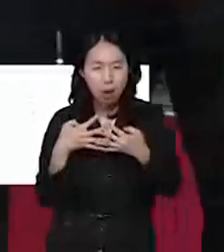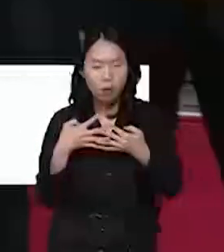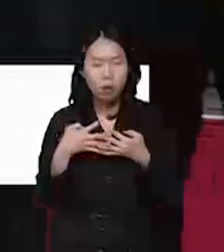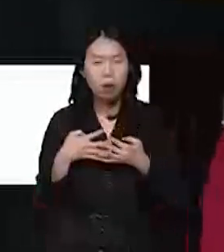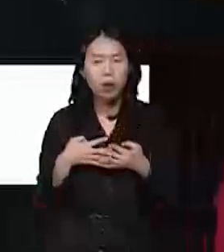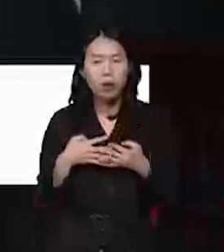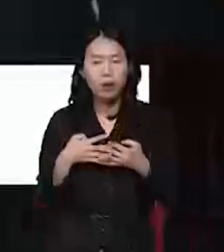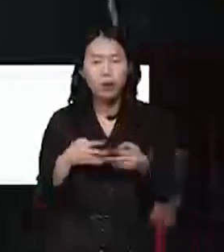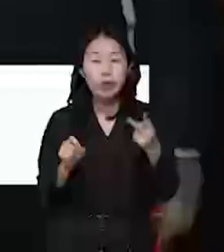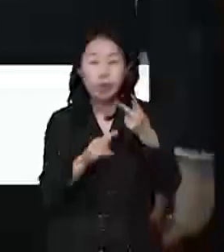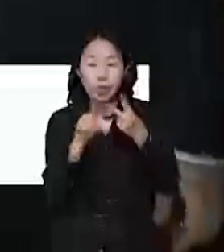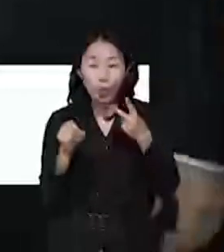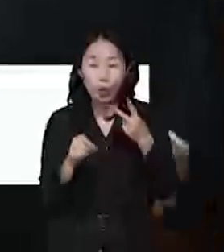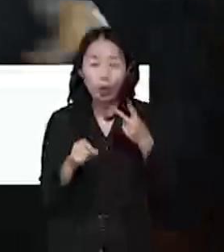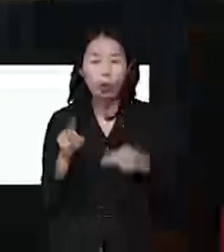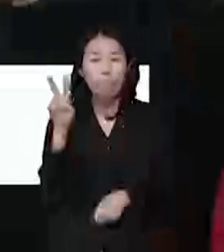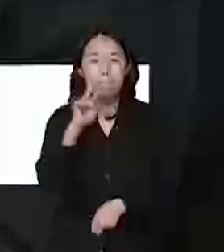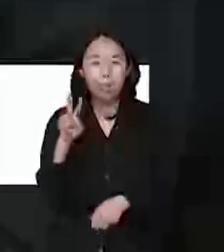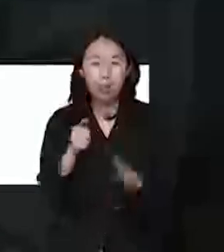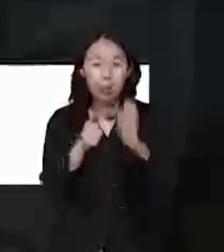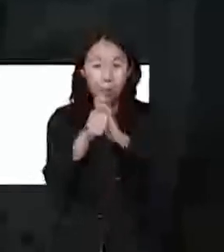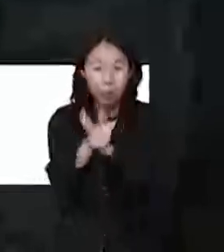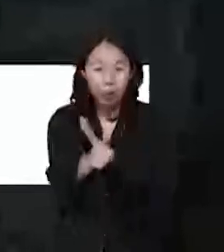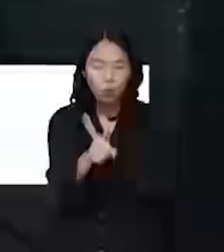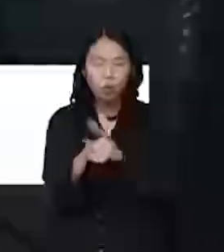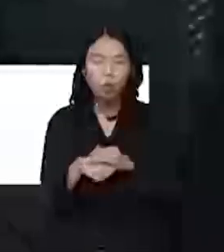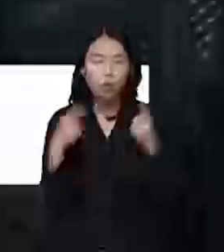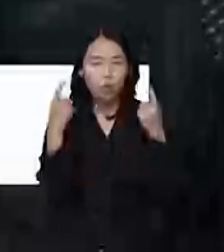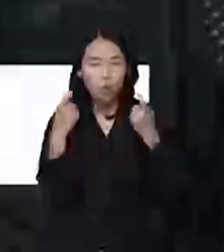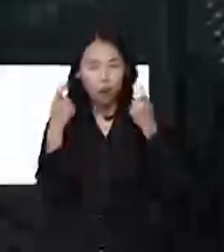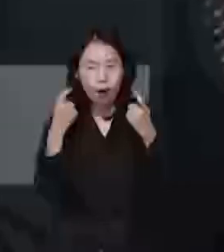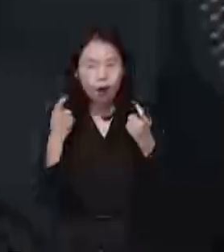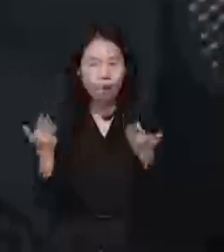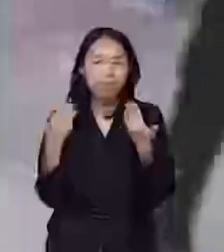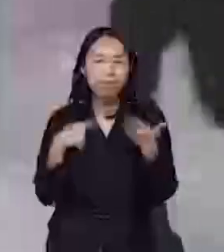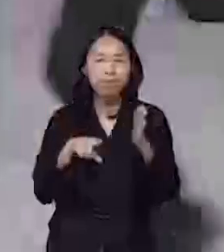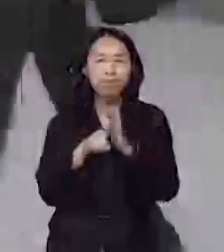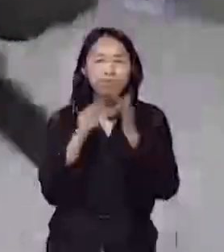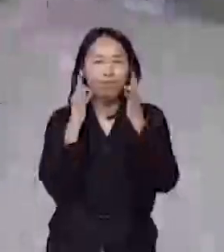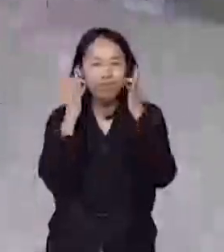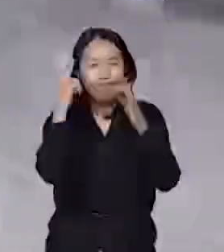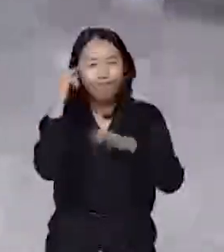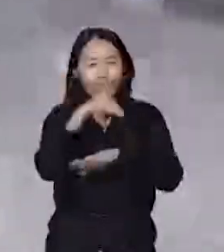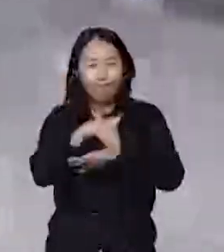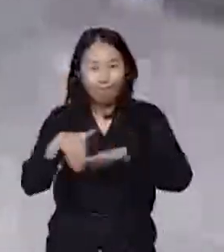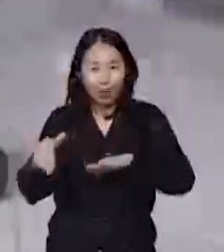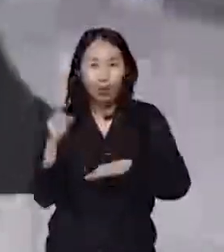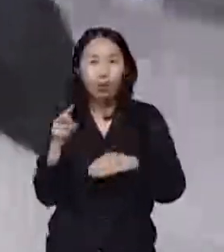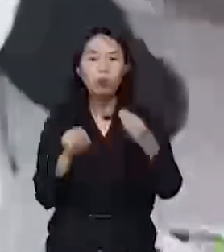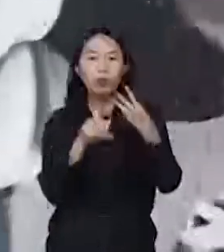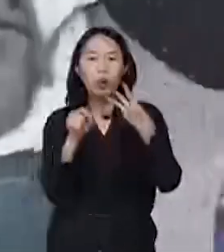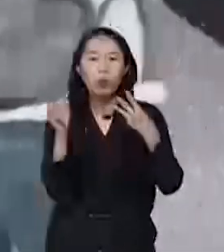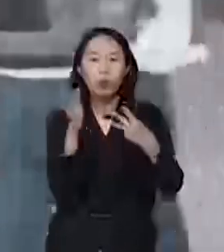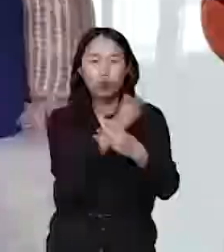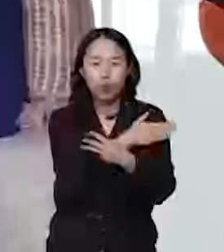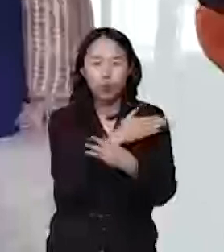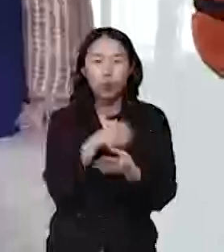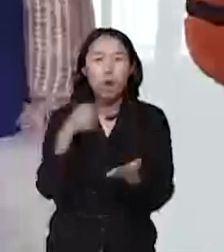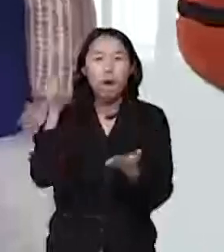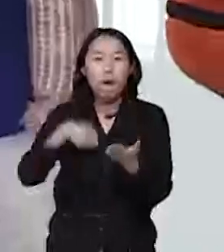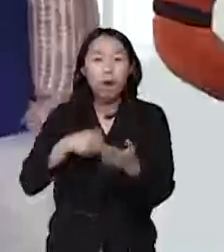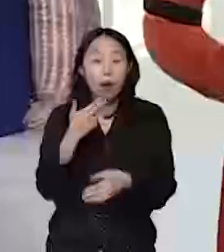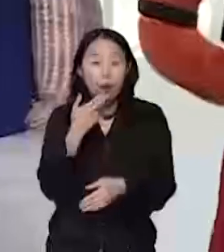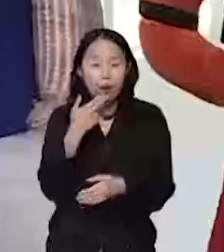다음 달 베트남을 방문해 추가적인 관광 노선 확보에 나섭니다. 여기에 3월부터 시행되는 무사증 입국에